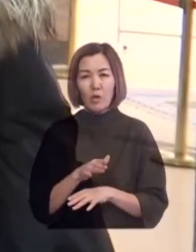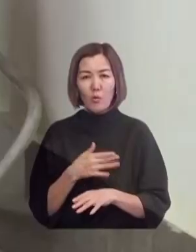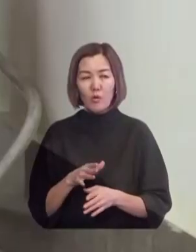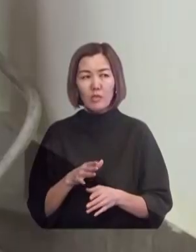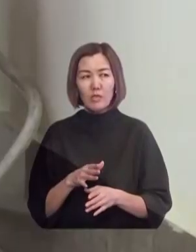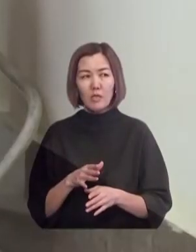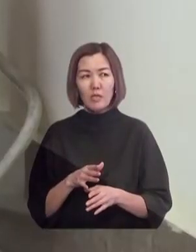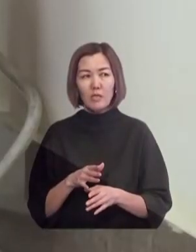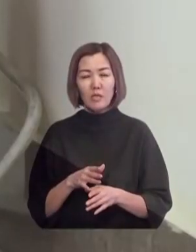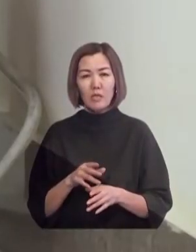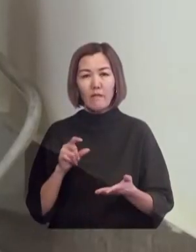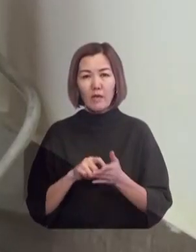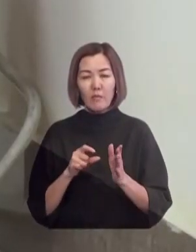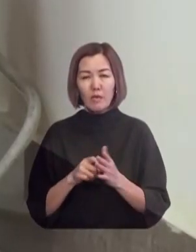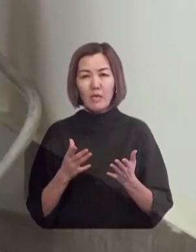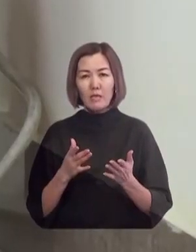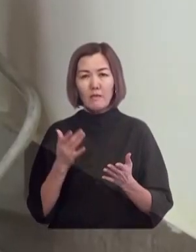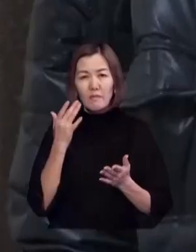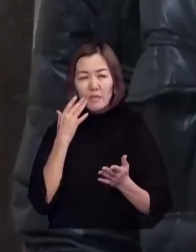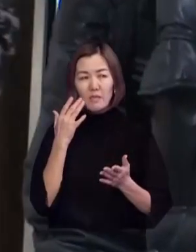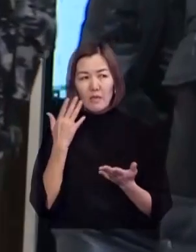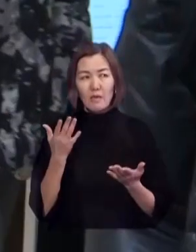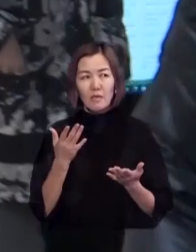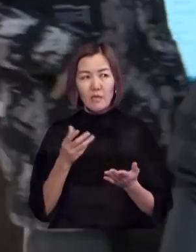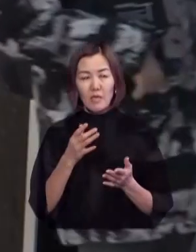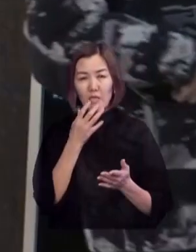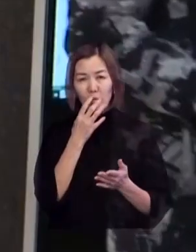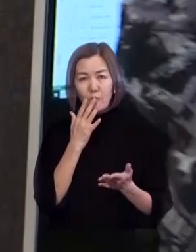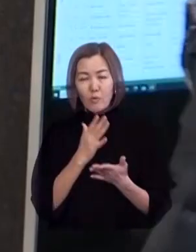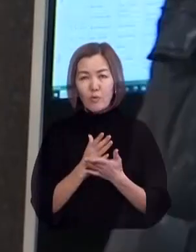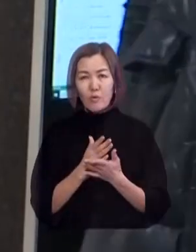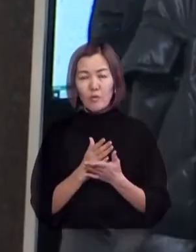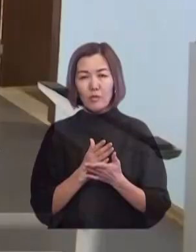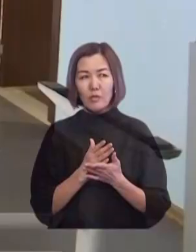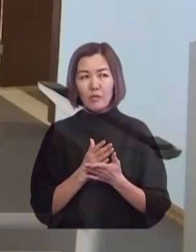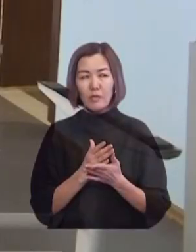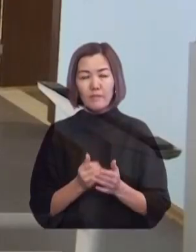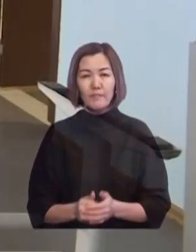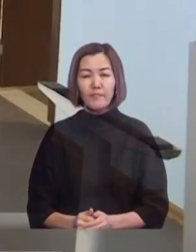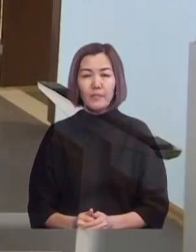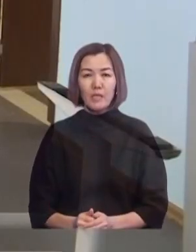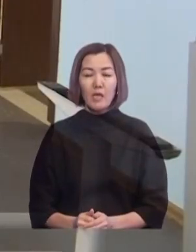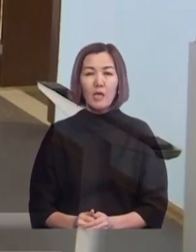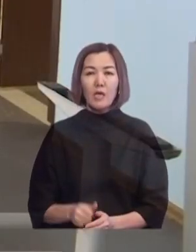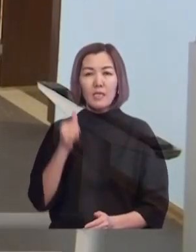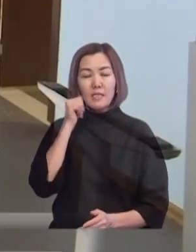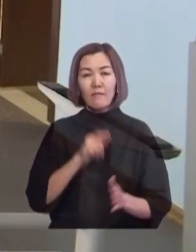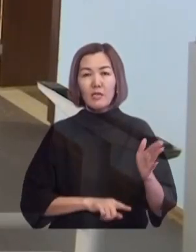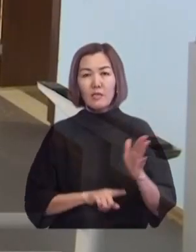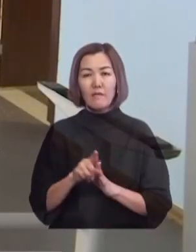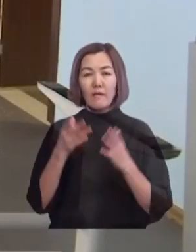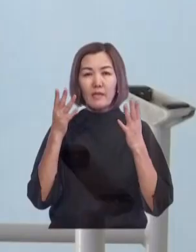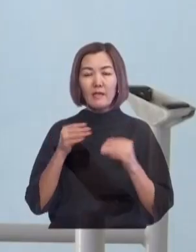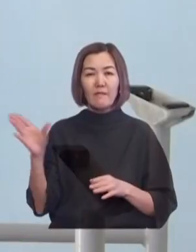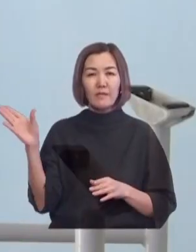тепло. Я в кабинете сижу в обычной форме. В кабинете тепло, хорошо, приятно. Отметим, что с завтрашнего дня все